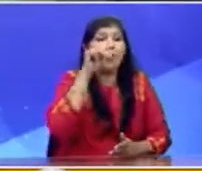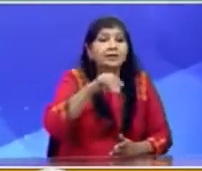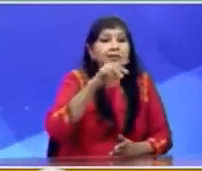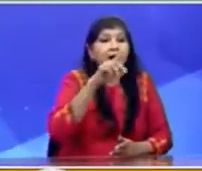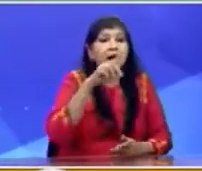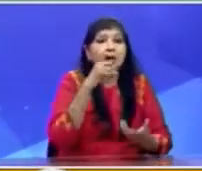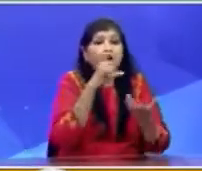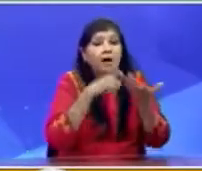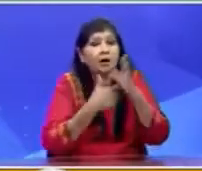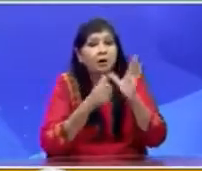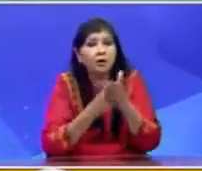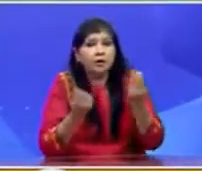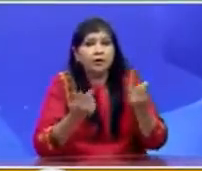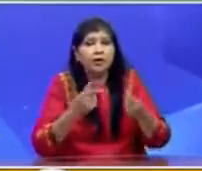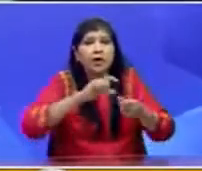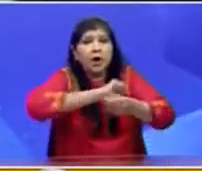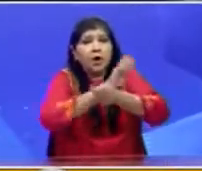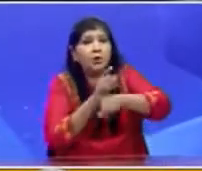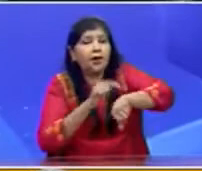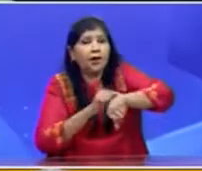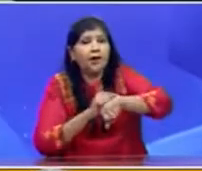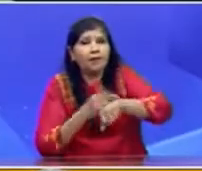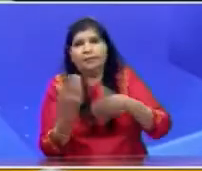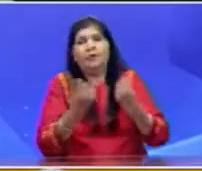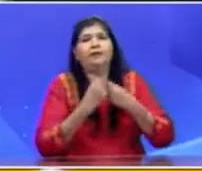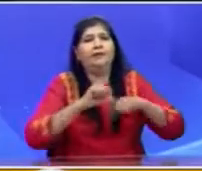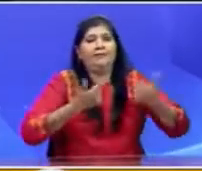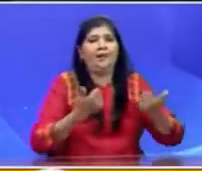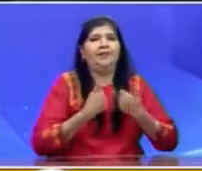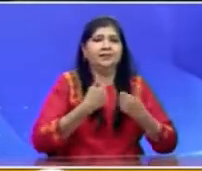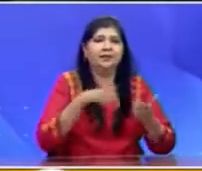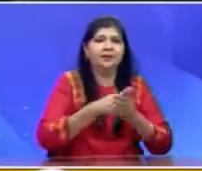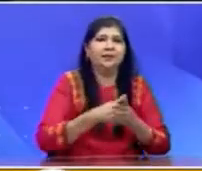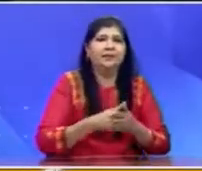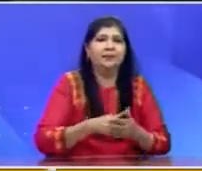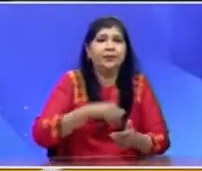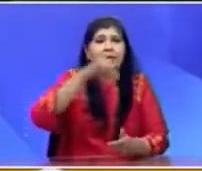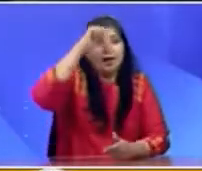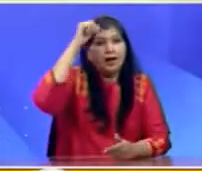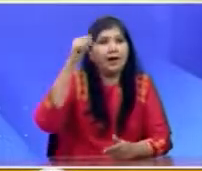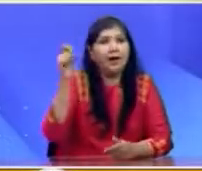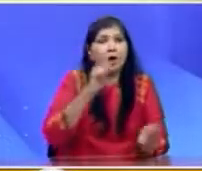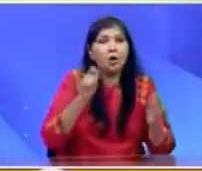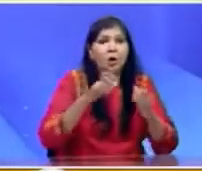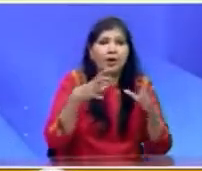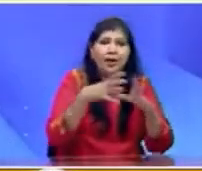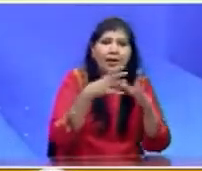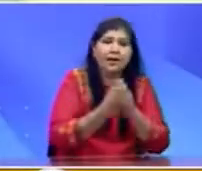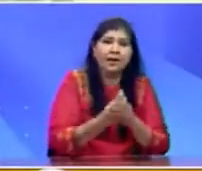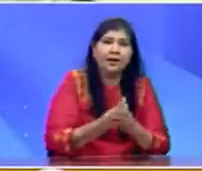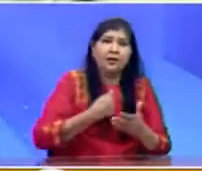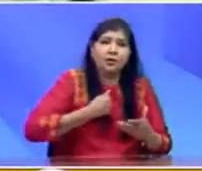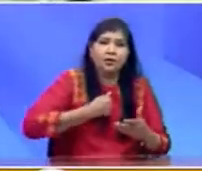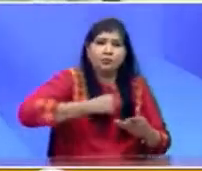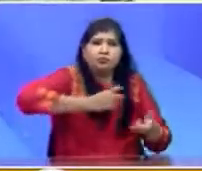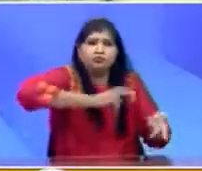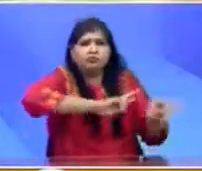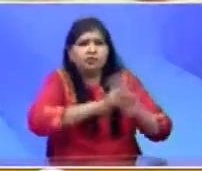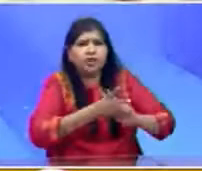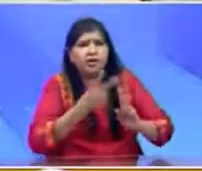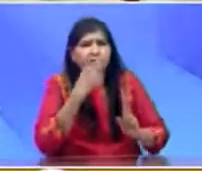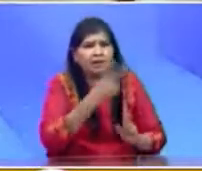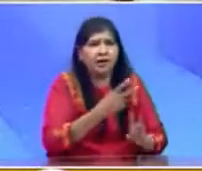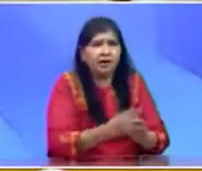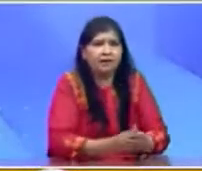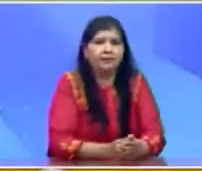सब कोरोना काल में हुआ है। भारत के टॉय सेक्टर ने खुद को ट्रांसफॉर्म करके दिखा दिया